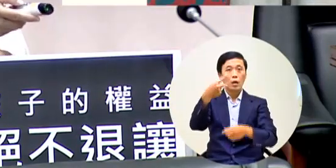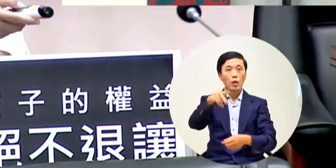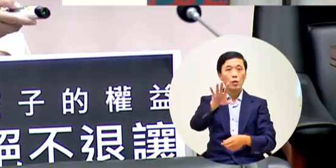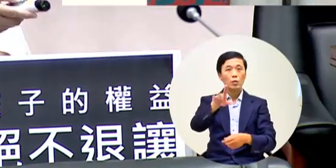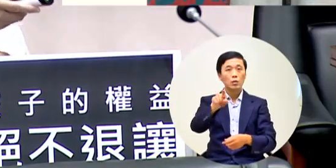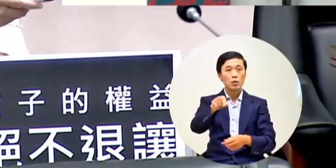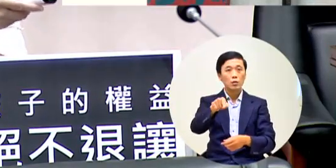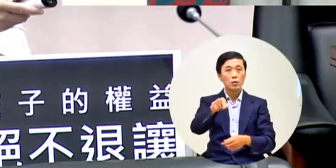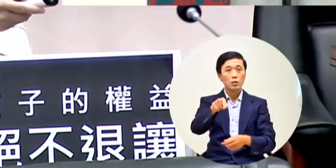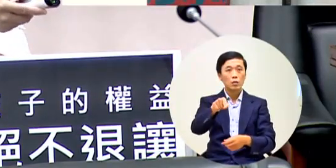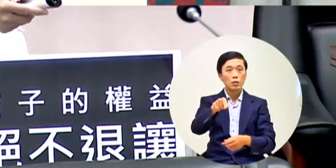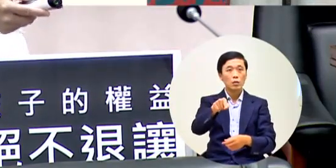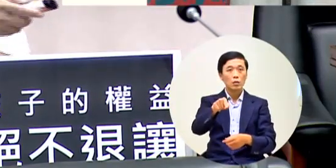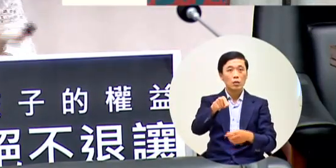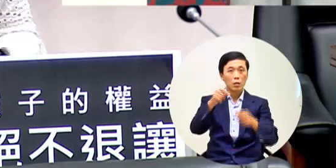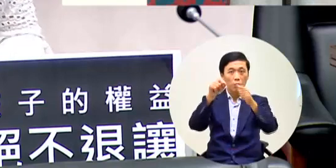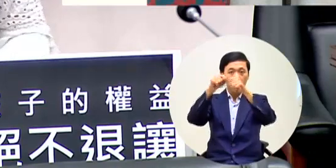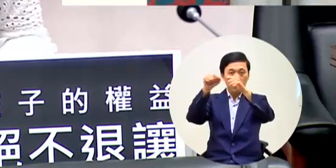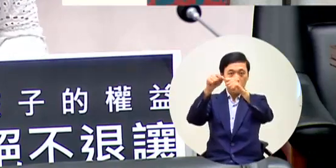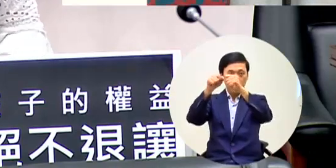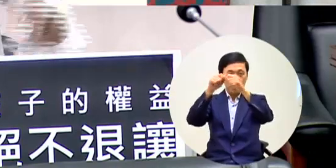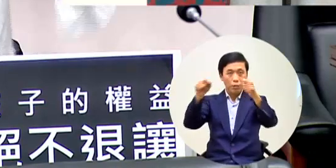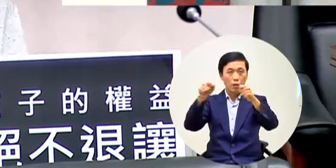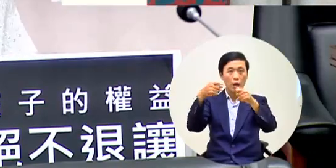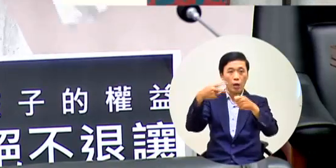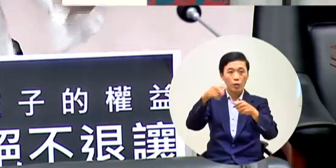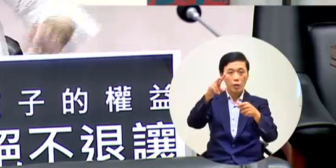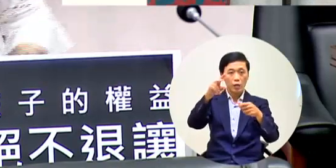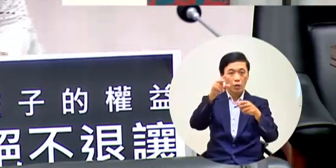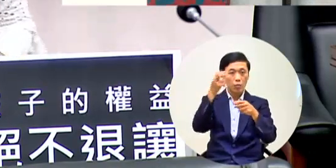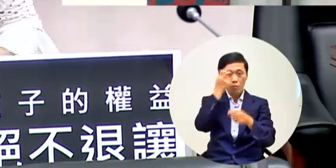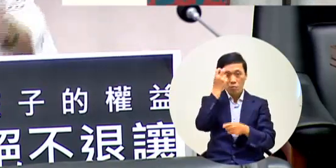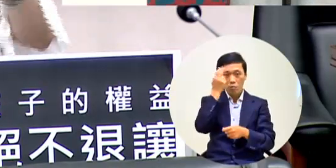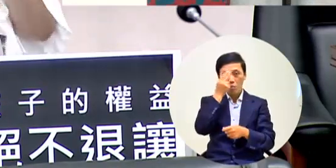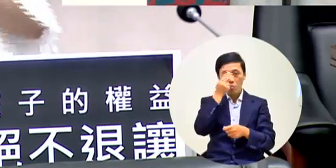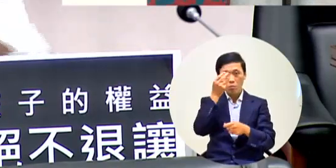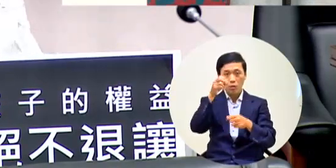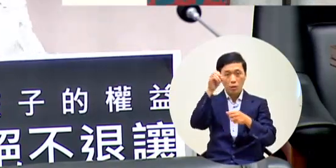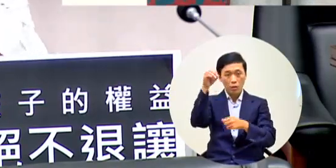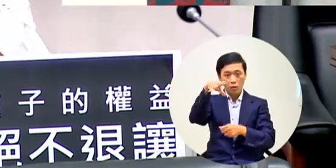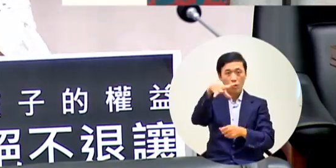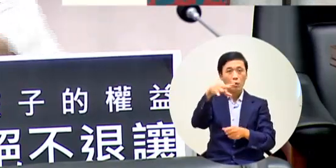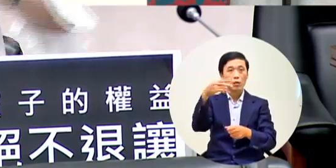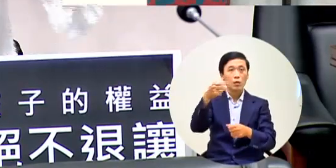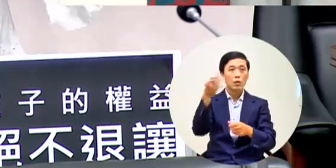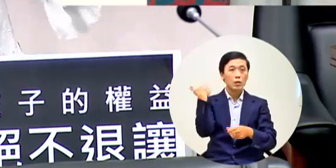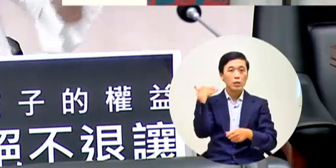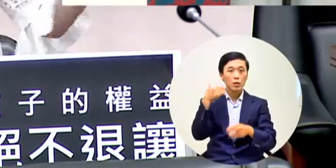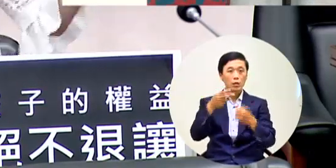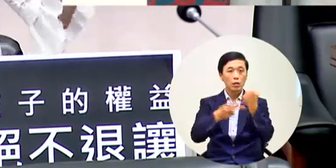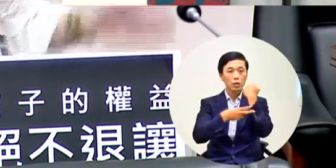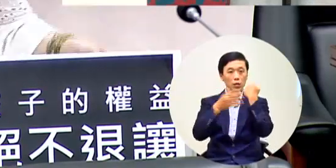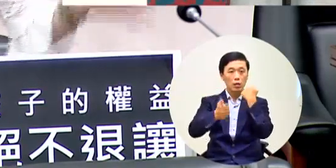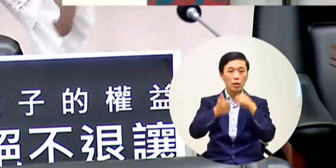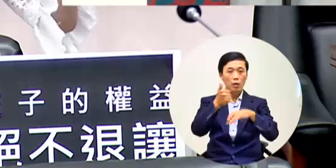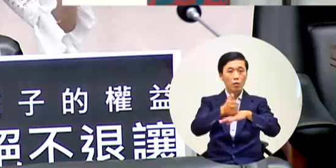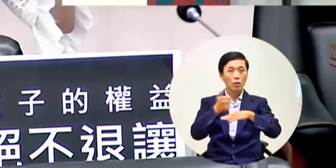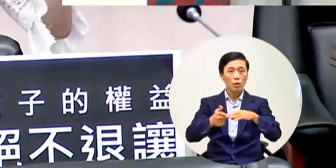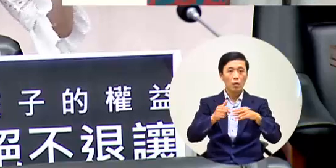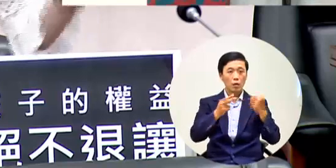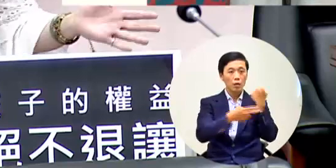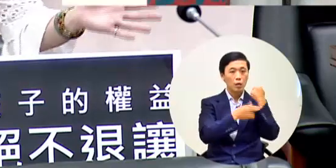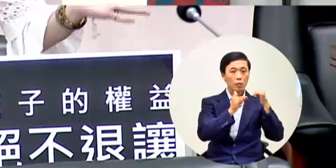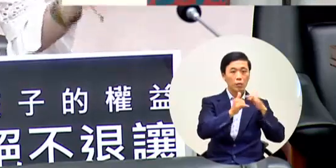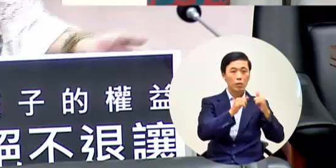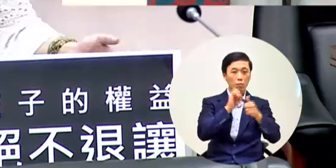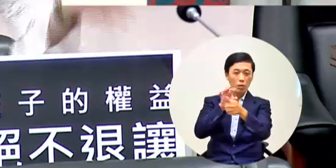空，爆给，然后有一个探照灯，啊，这个灯还更扯的是，上一任的里长因为里民一直反映说是